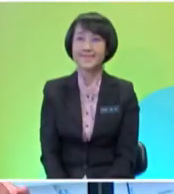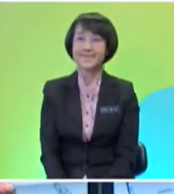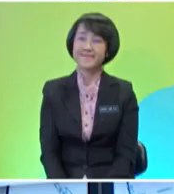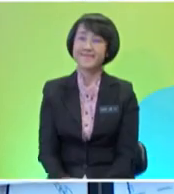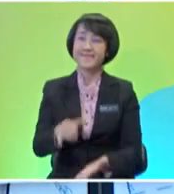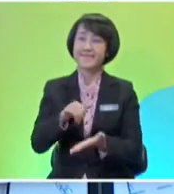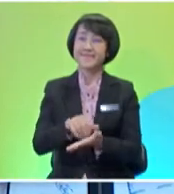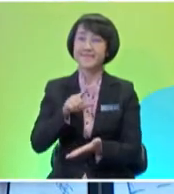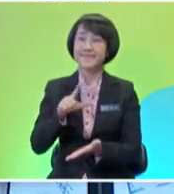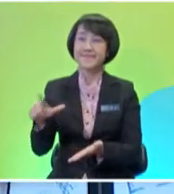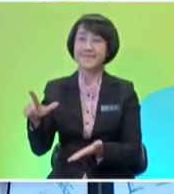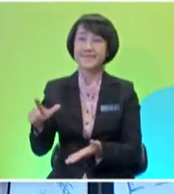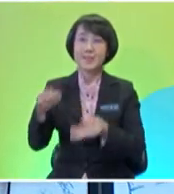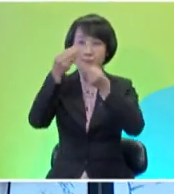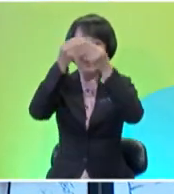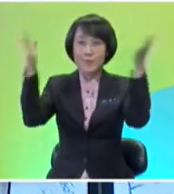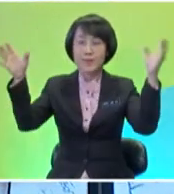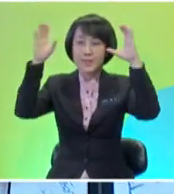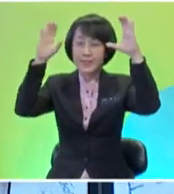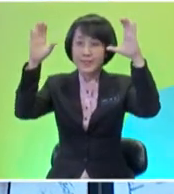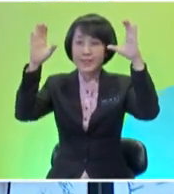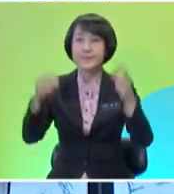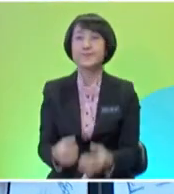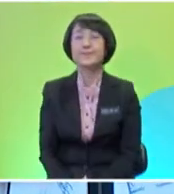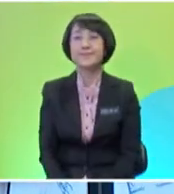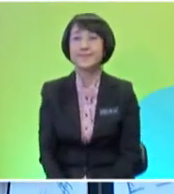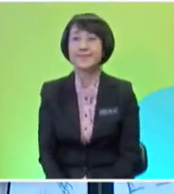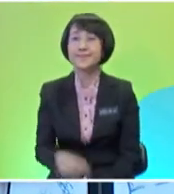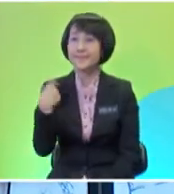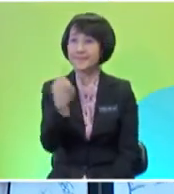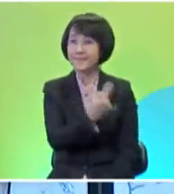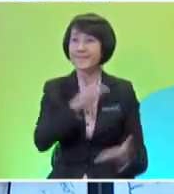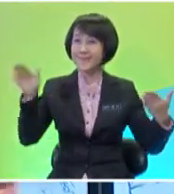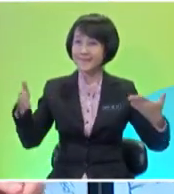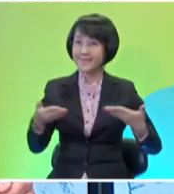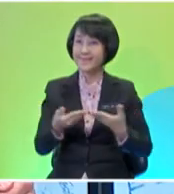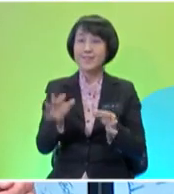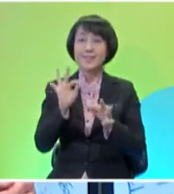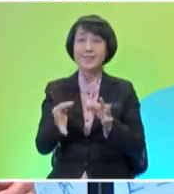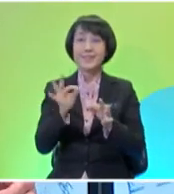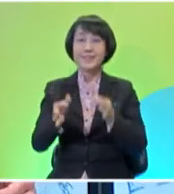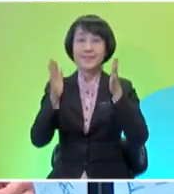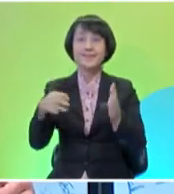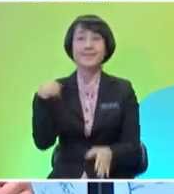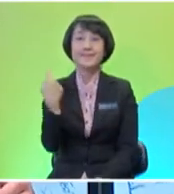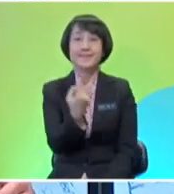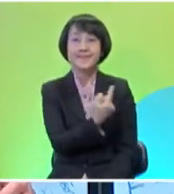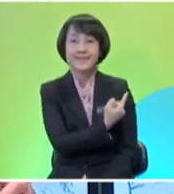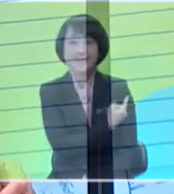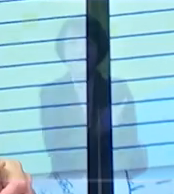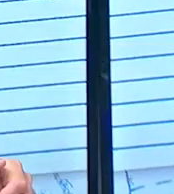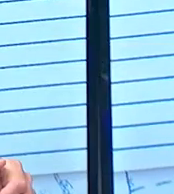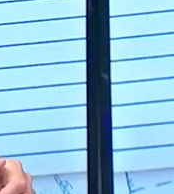Itulah dia profil guru yang akan menemani Irfan hari ini. Dan sebelum itu, kita nak perkenalkan jurubahasa isyarat yang bersama Irfan hari ini,